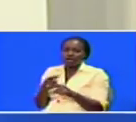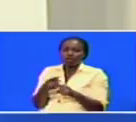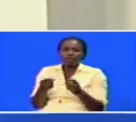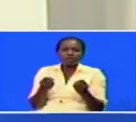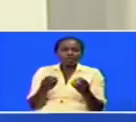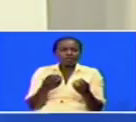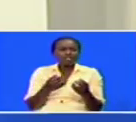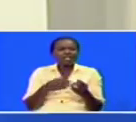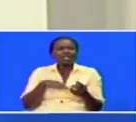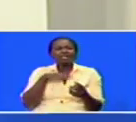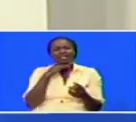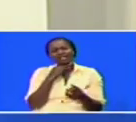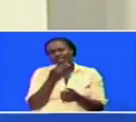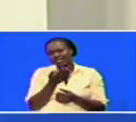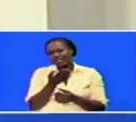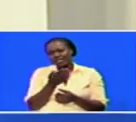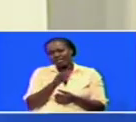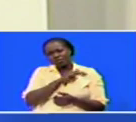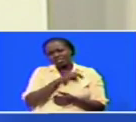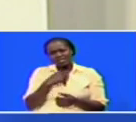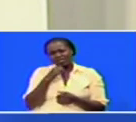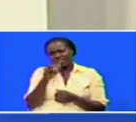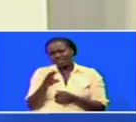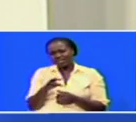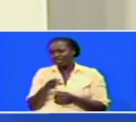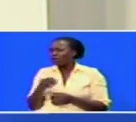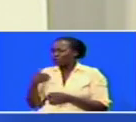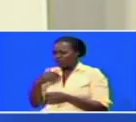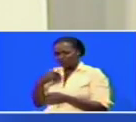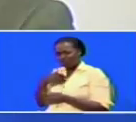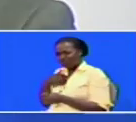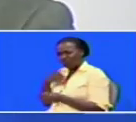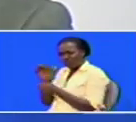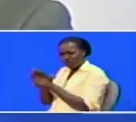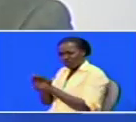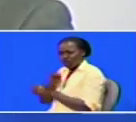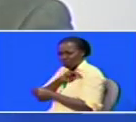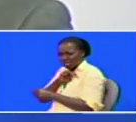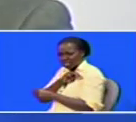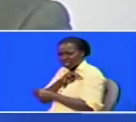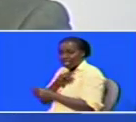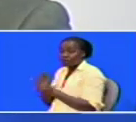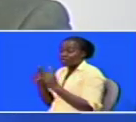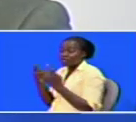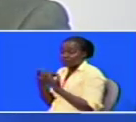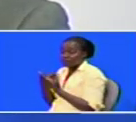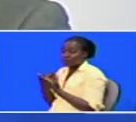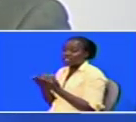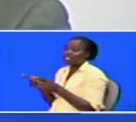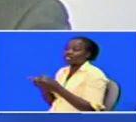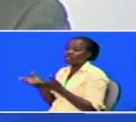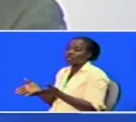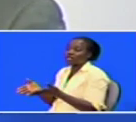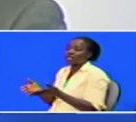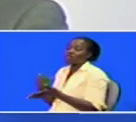ambao wanafariki, ni kuwa hamna huruma? Huruma tunayo, Mashirima. Na sekta yetu ya afya ilivyo, mimi mwenyewe